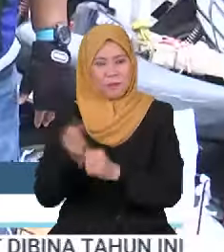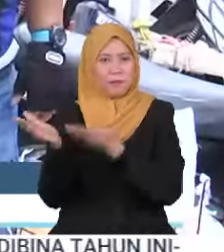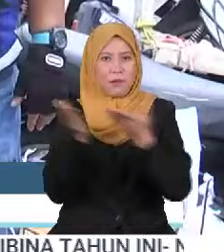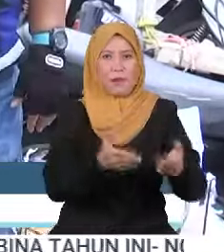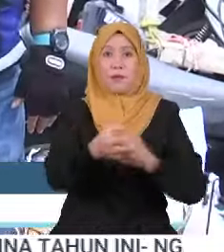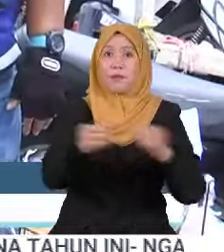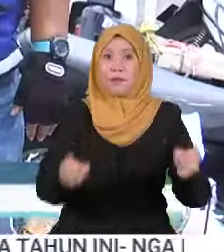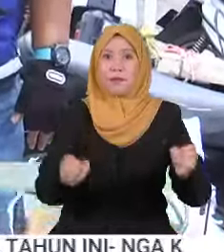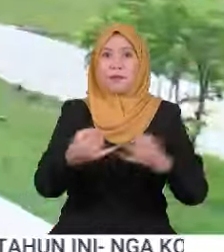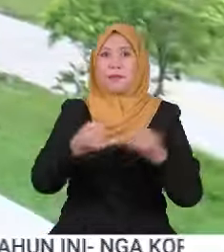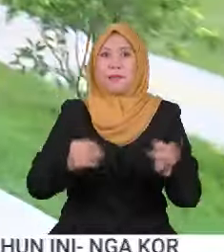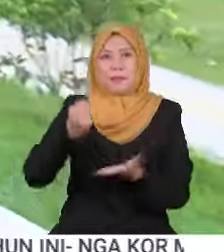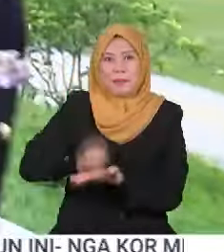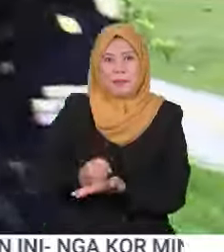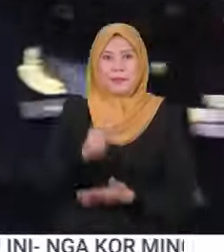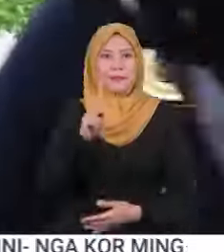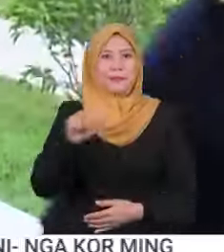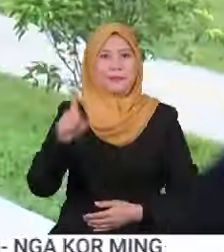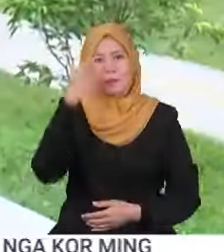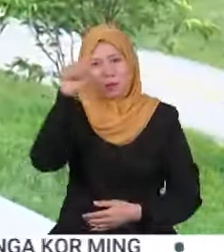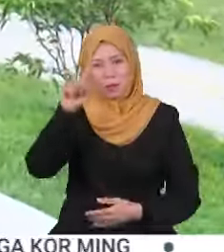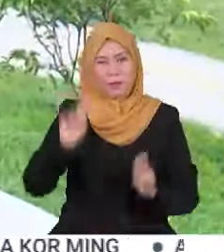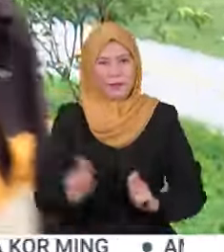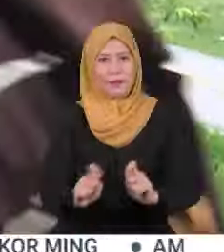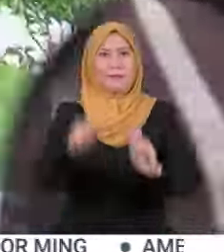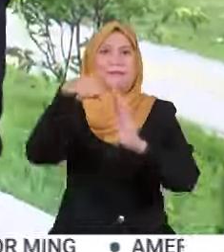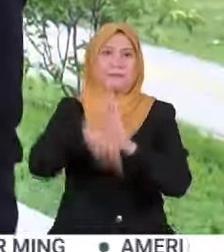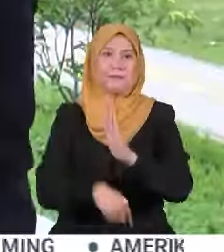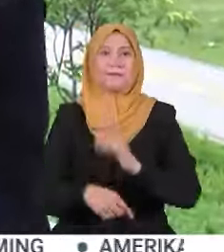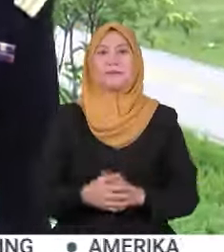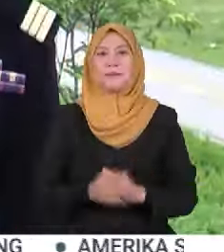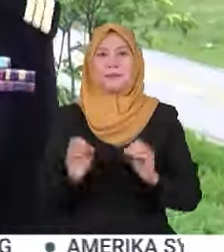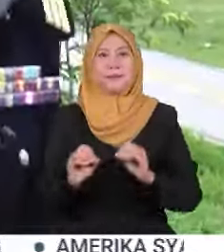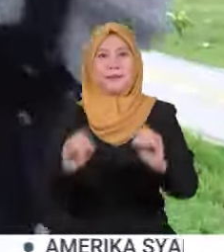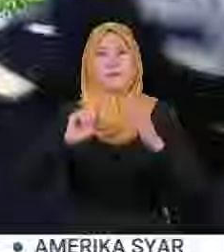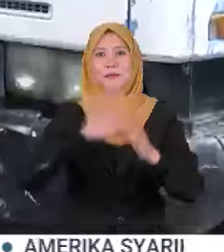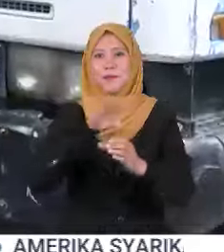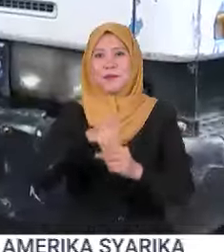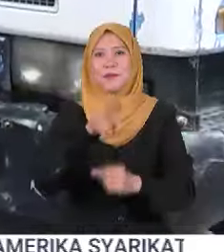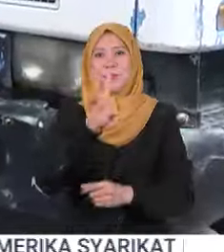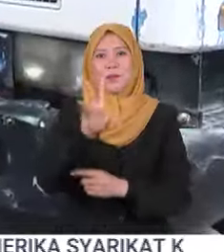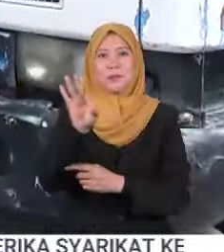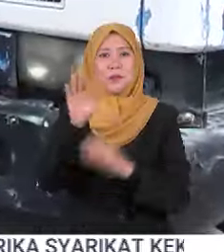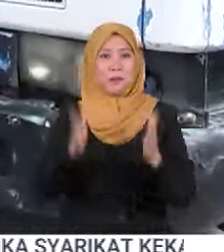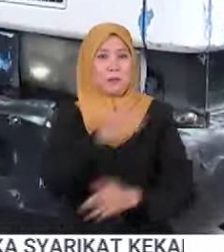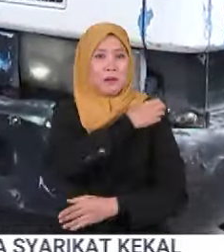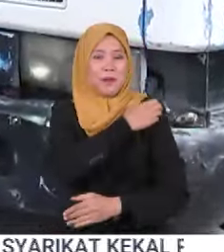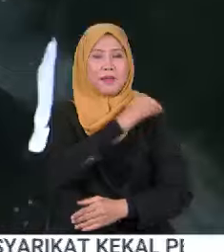ke pejabat Jabatan Immigration Kuala Lumpur untuk tindakan lanjut. Operasi disertai 79